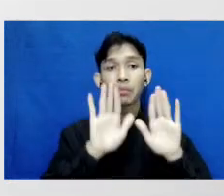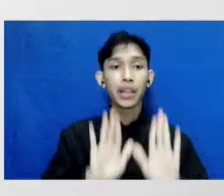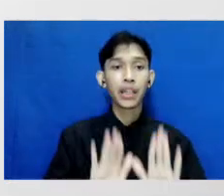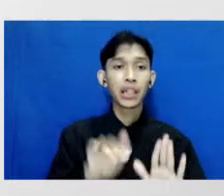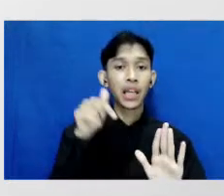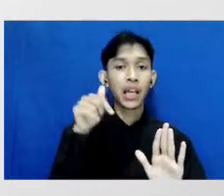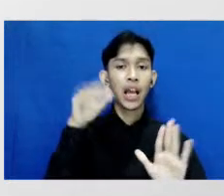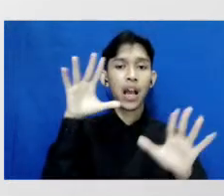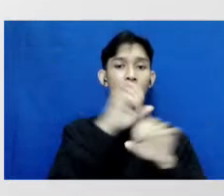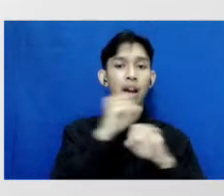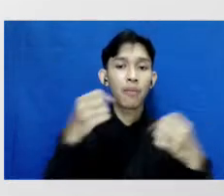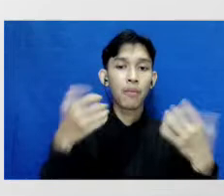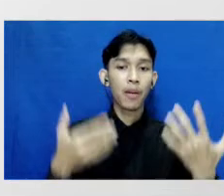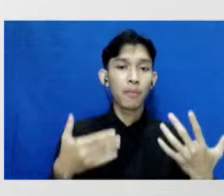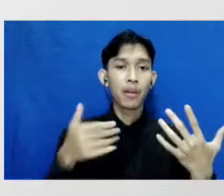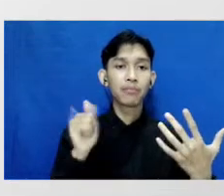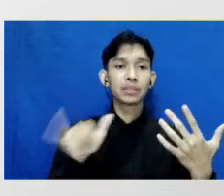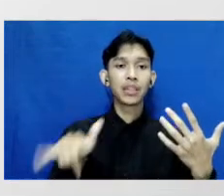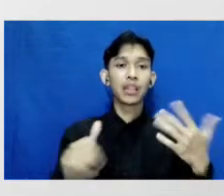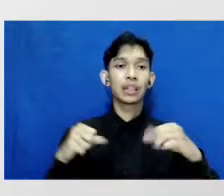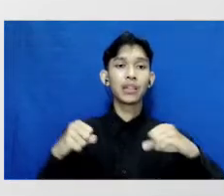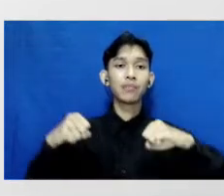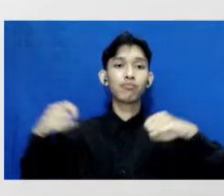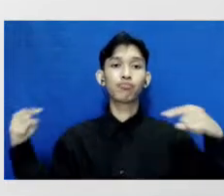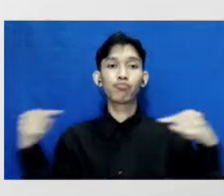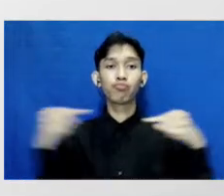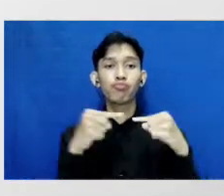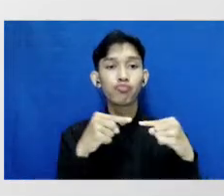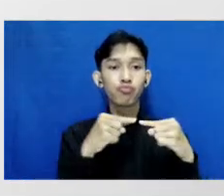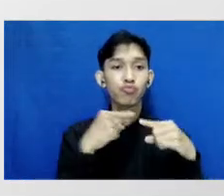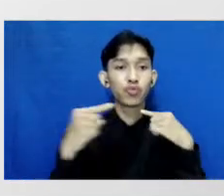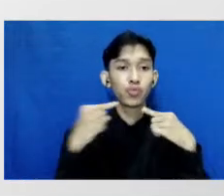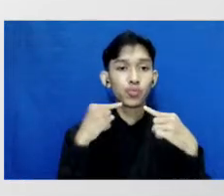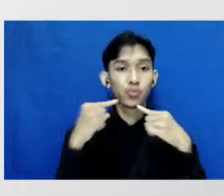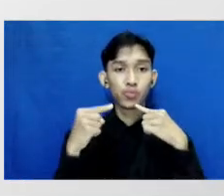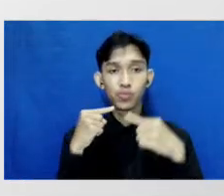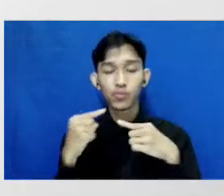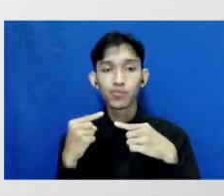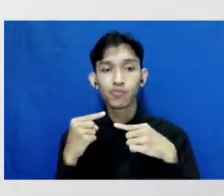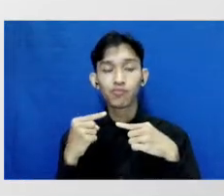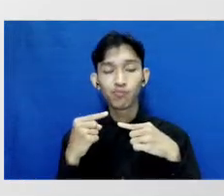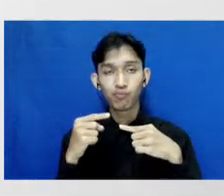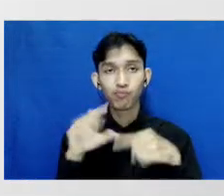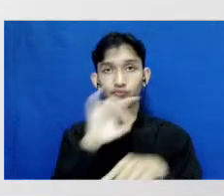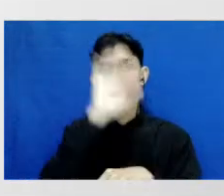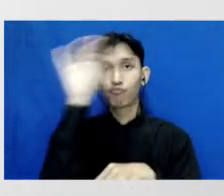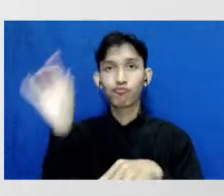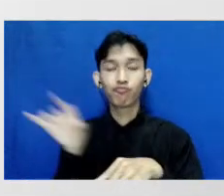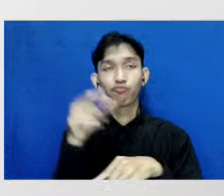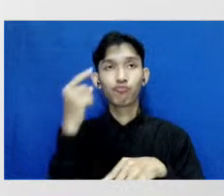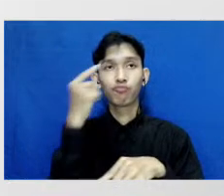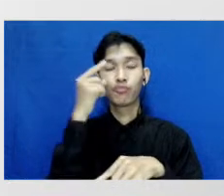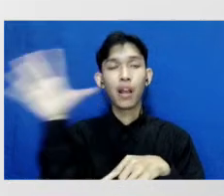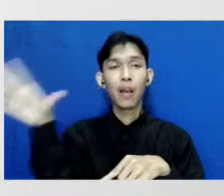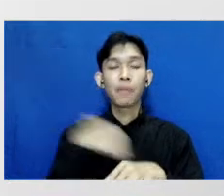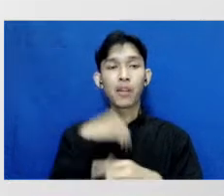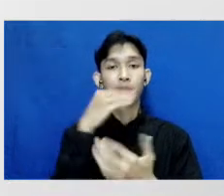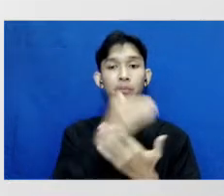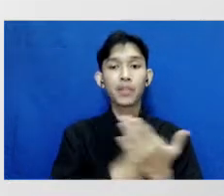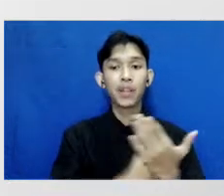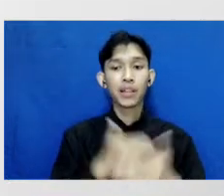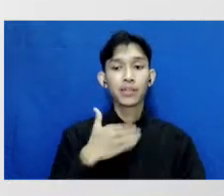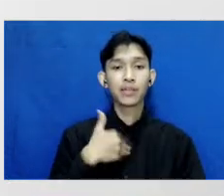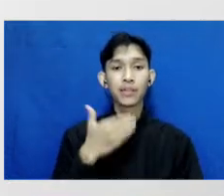tentu diharapkan ya menjadi jembatan, menghubungkan dialog antara multi-stakeholder tadi. Saya Malika, terima